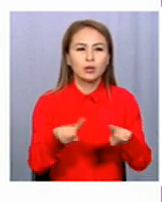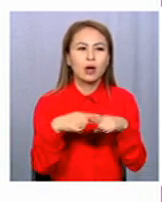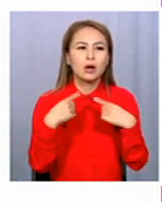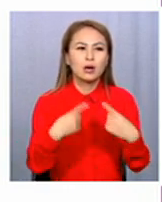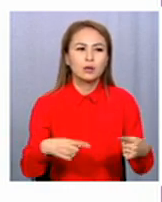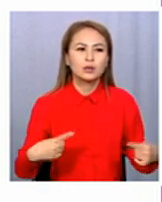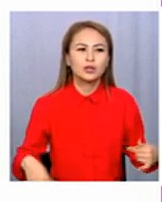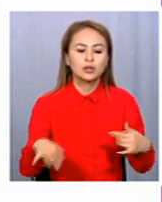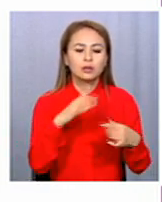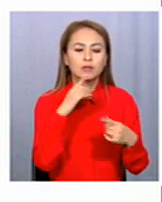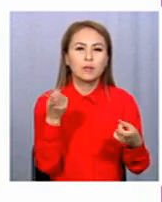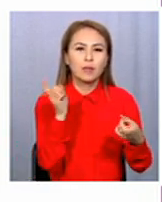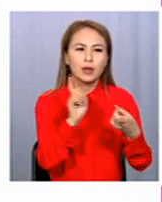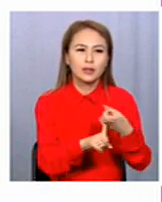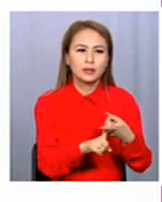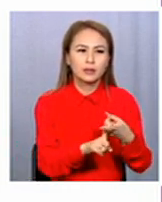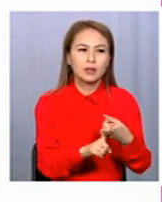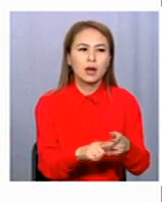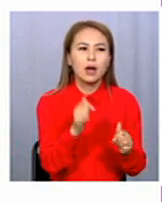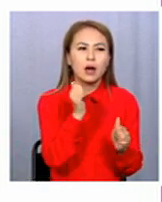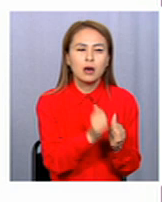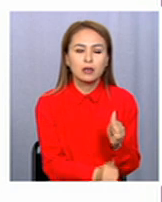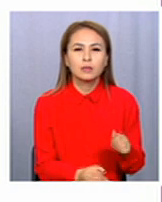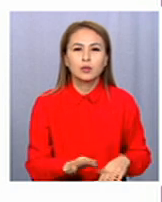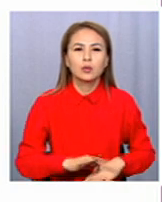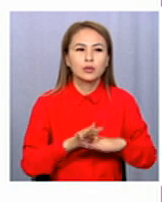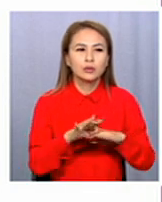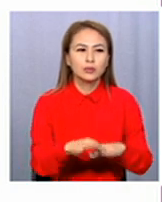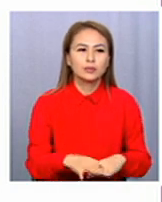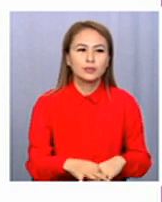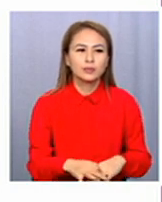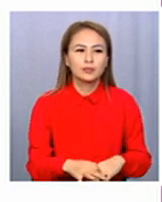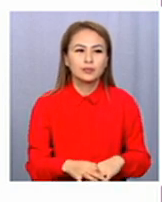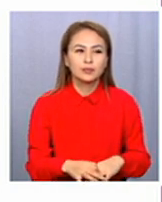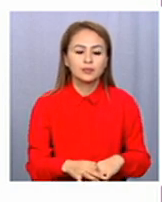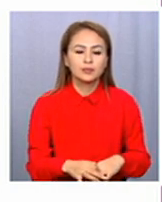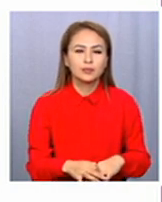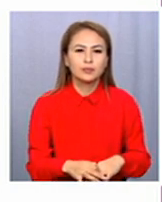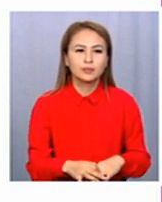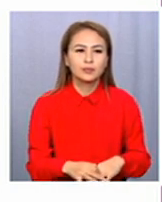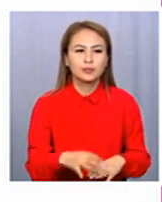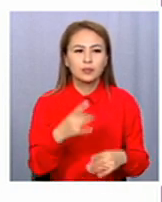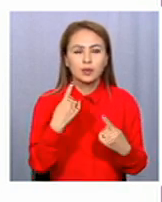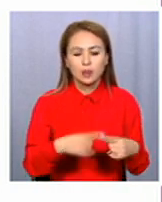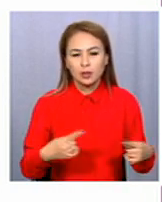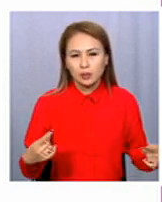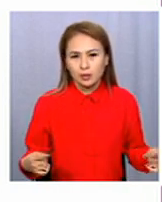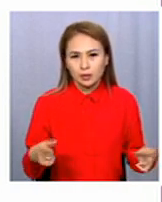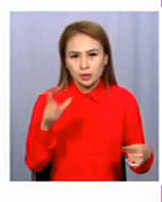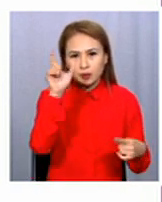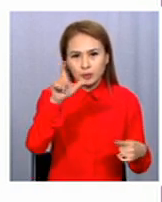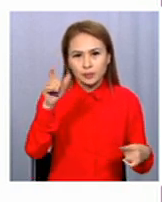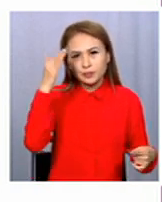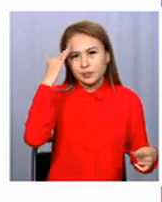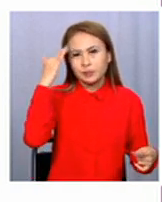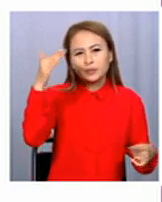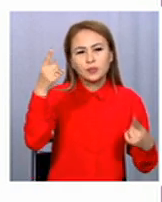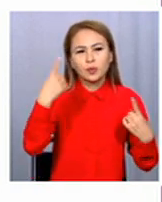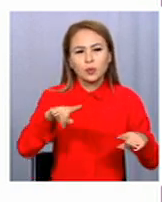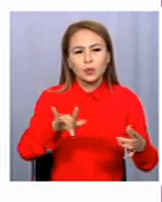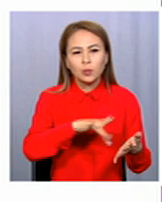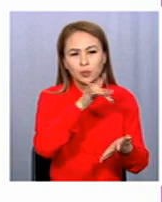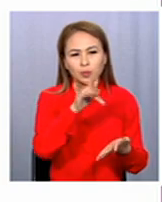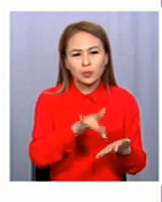түрлі желілердің байланысы. Яғни интернетпен басқа бір құрлықтағы адаммен, басқа бір